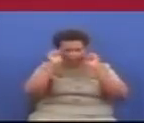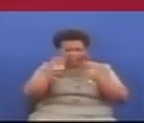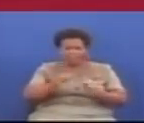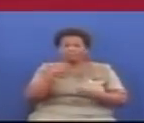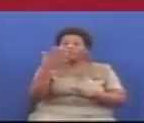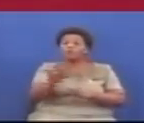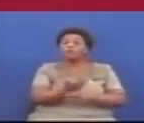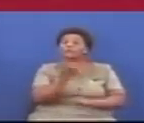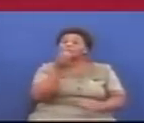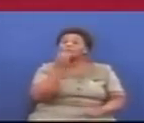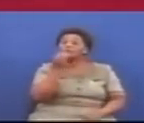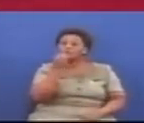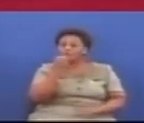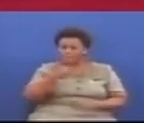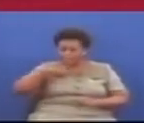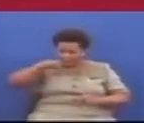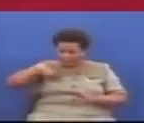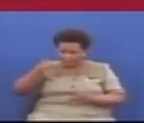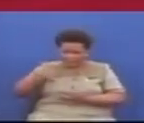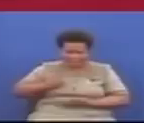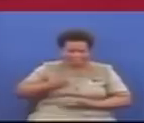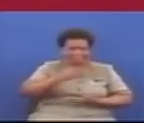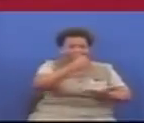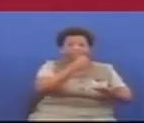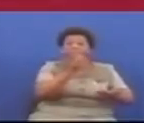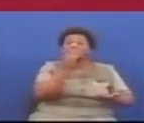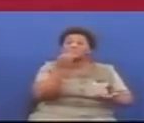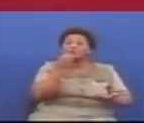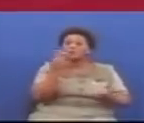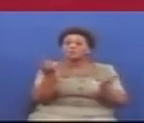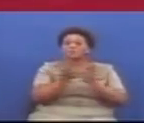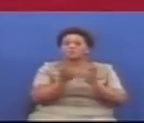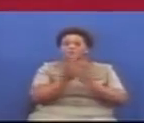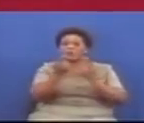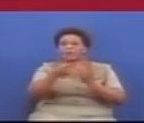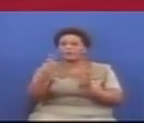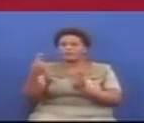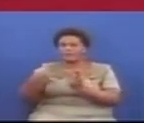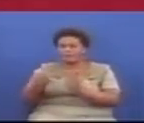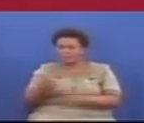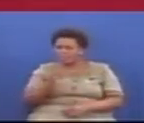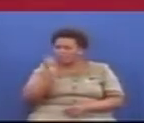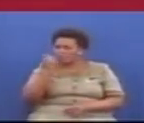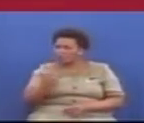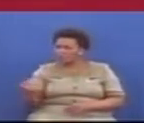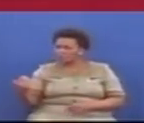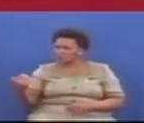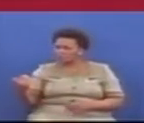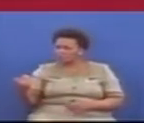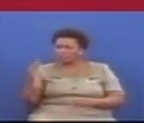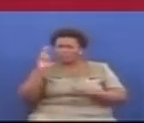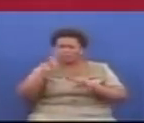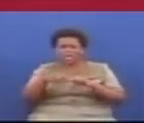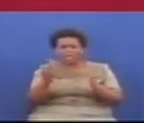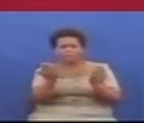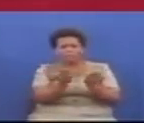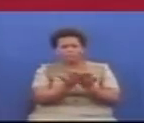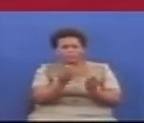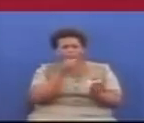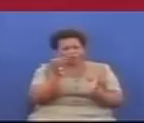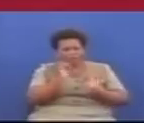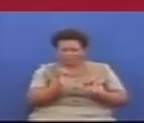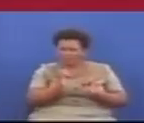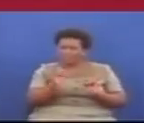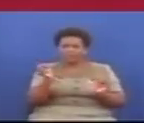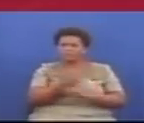na tunapeleka fedha ya chakula kulingana na idadi ya wanafunzi katika eneo hili, na hawezi kukaa shuleni bila kuwa na chakula. Kwa Mheshimiwa Spika, naomba niahidi kwamba hili tulifanyia kazi mapema